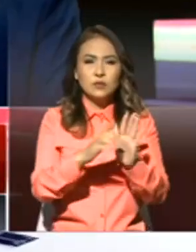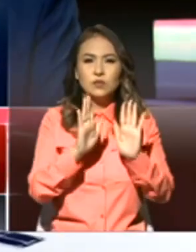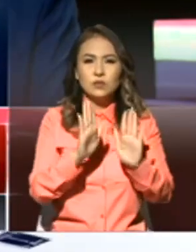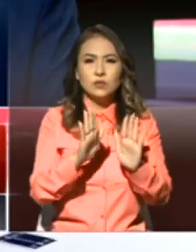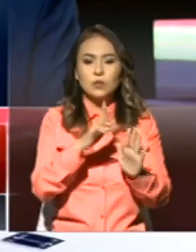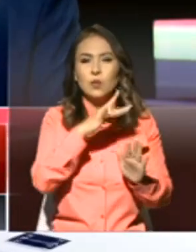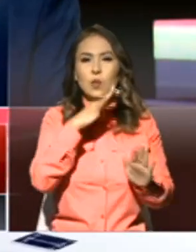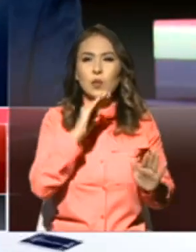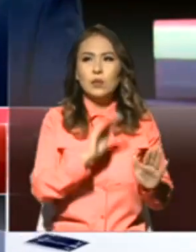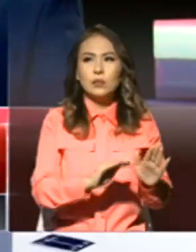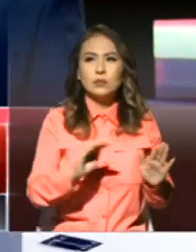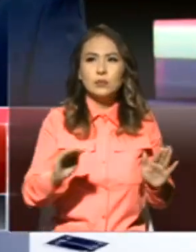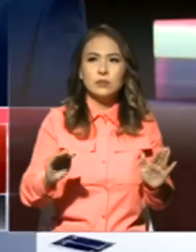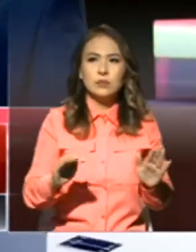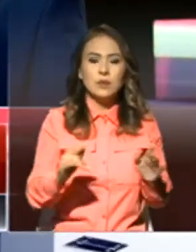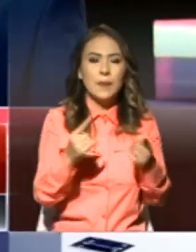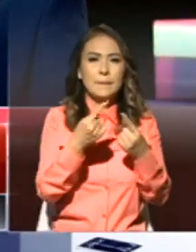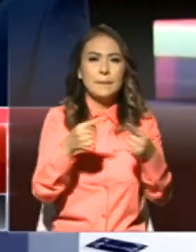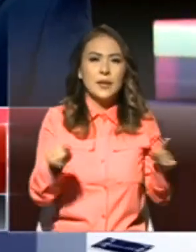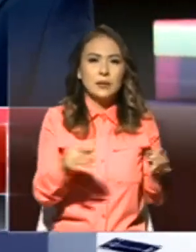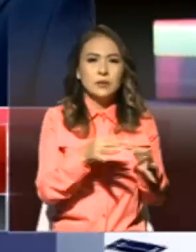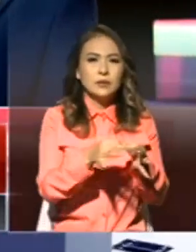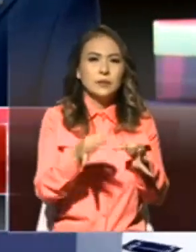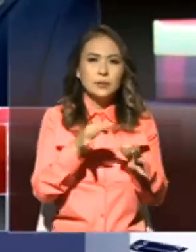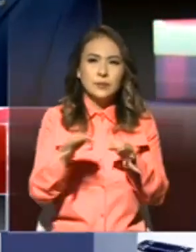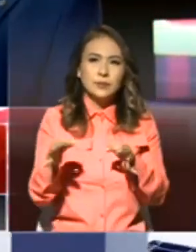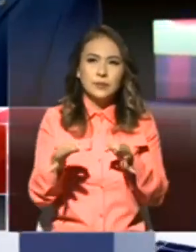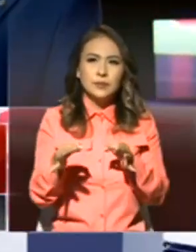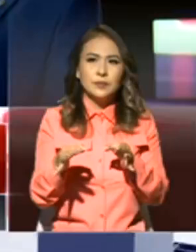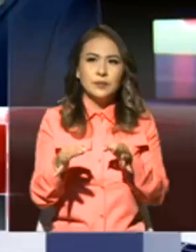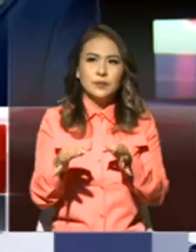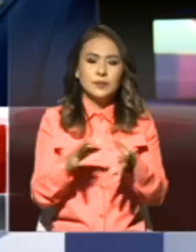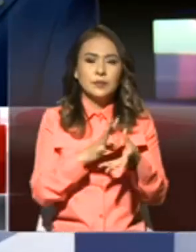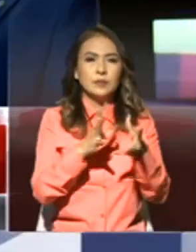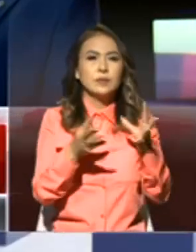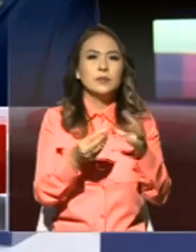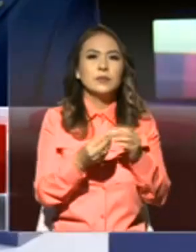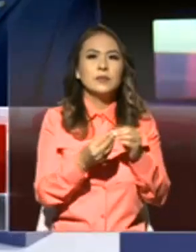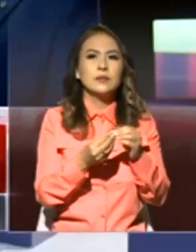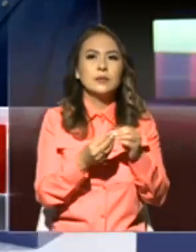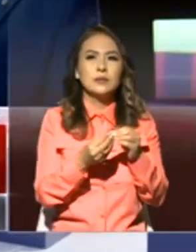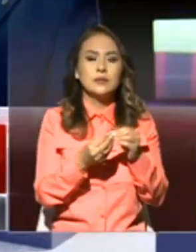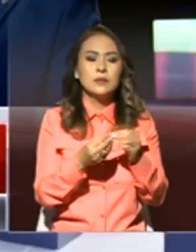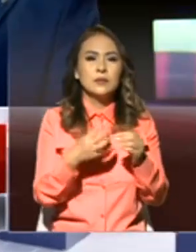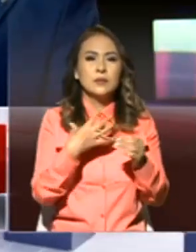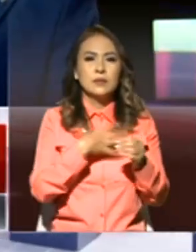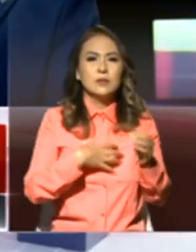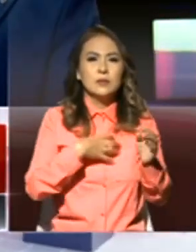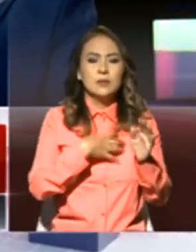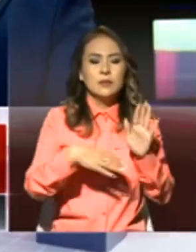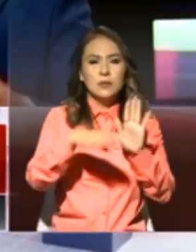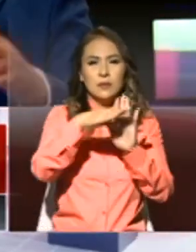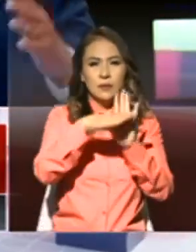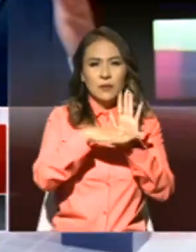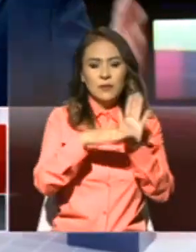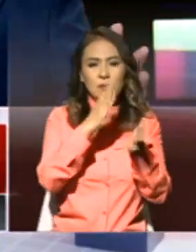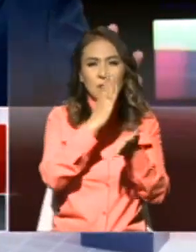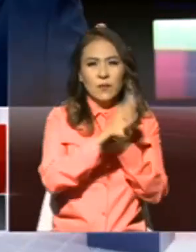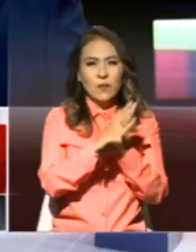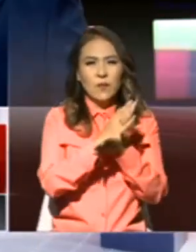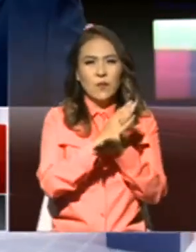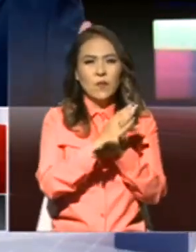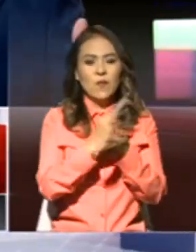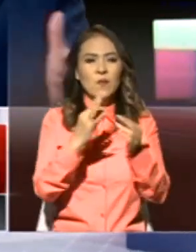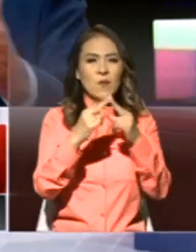балалы аналарға. Ал басқа өңірлерде, мысалы, бақыт отбасын алып қарайық, басқа өңірлерде негізгі тізімге өткен азаматтар бар, бірақ ол жақта